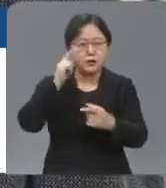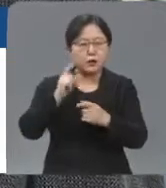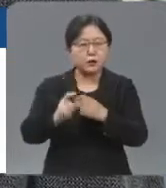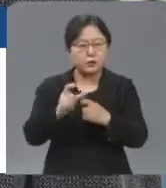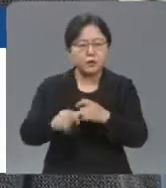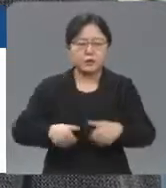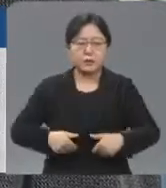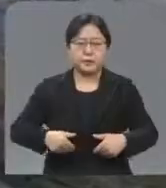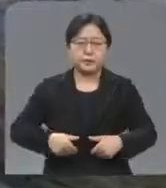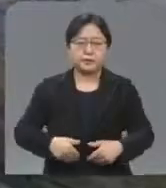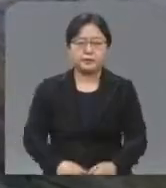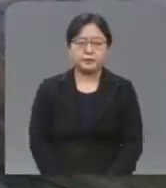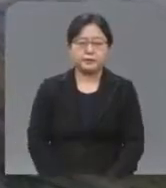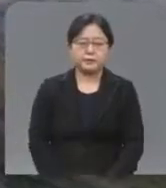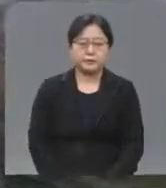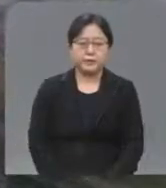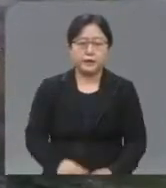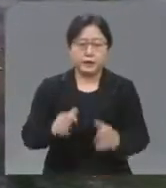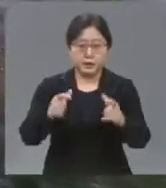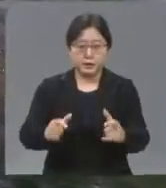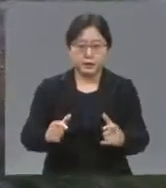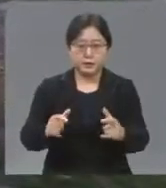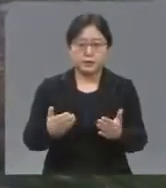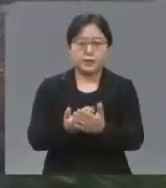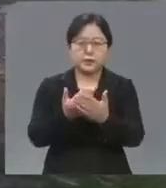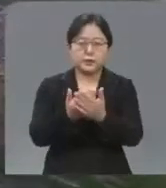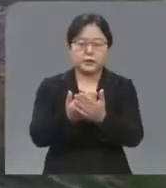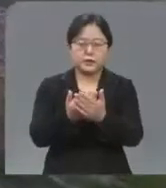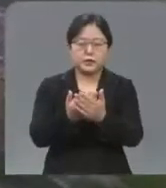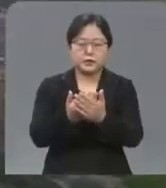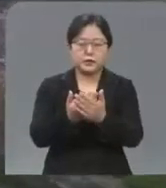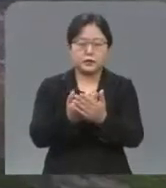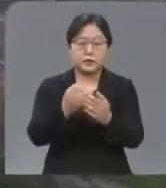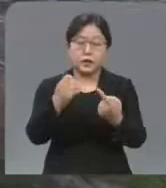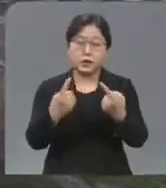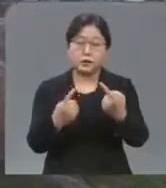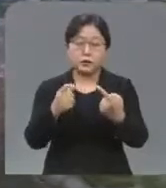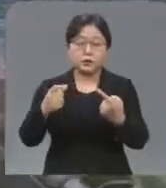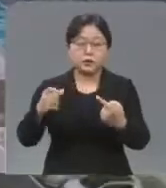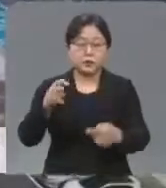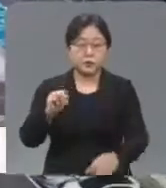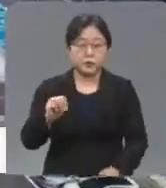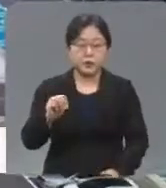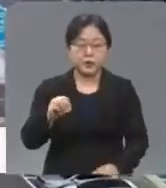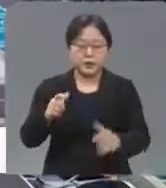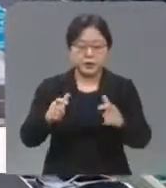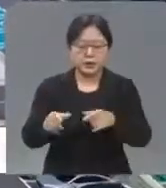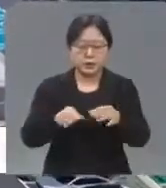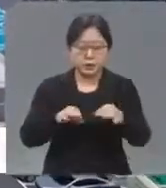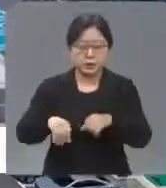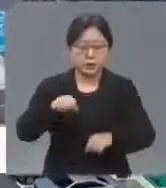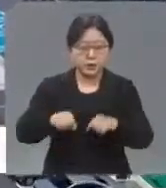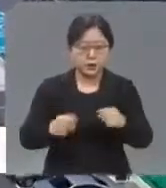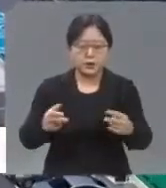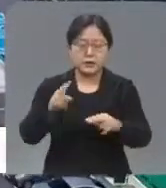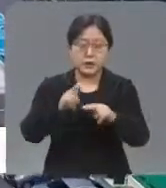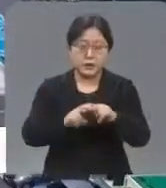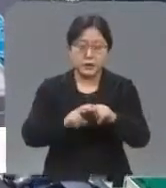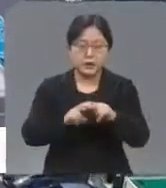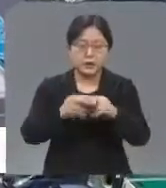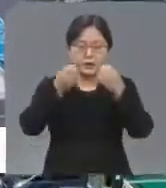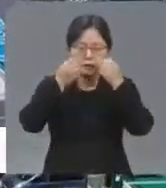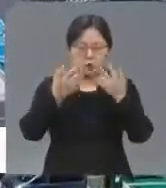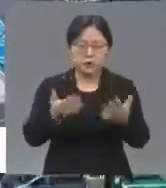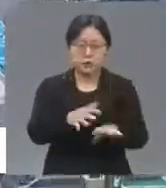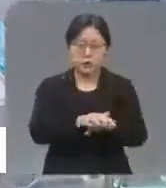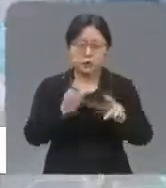고민해보도록 노력하겠습니다. 지역 상생형 일자리 기업 1호인 광주 글로벌 모터스가 지역 경제 활성화와 일자리 창출, 새로운